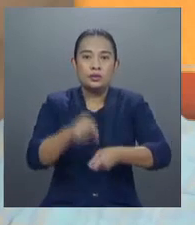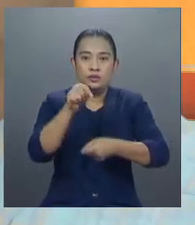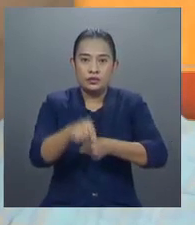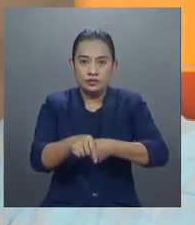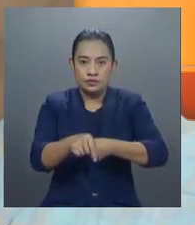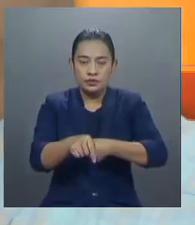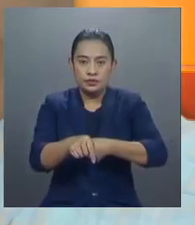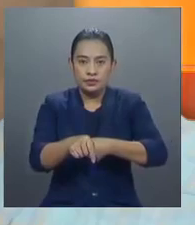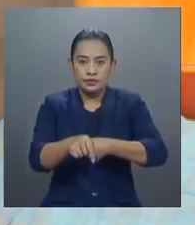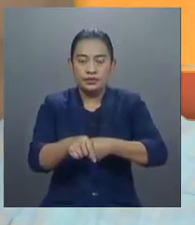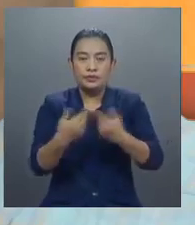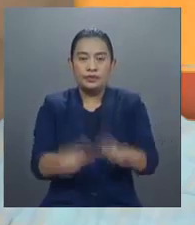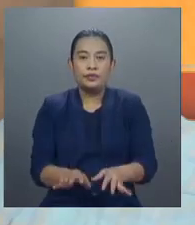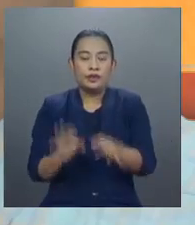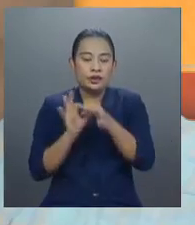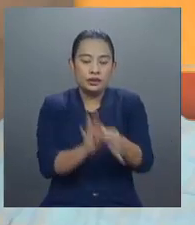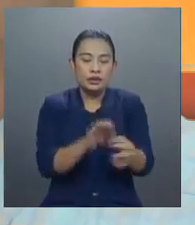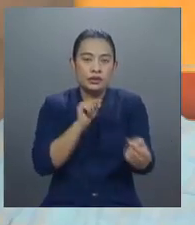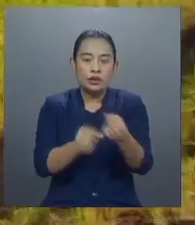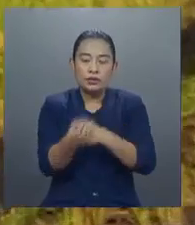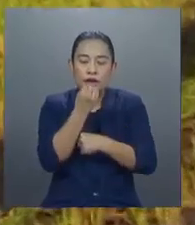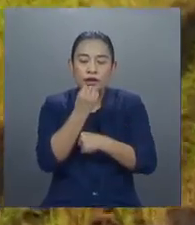กับเรื่องของความมั่นคงอาหารในระยะยาว